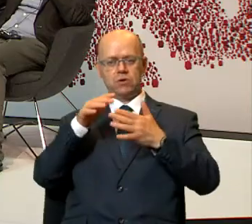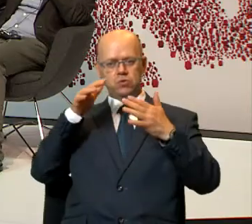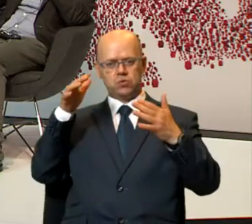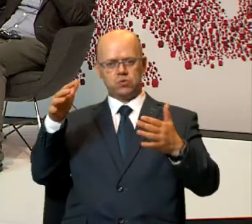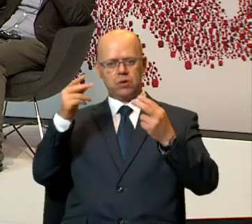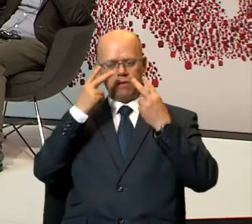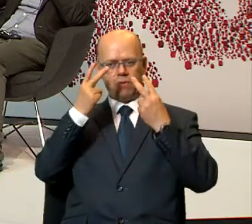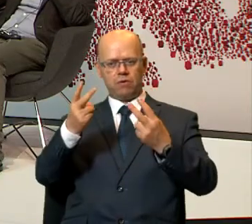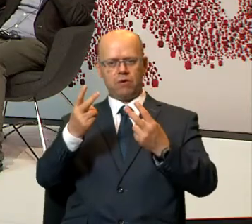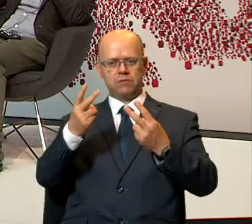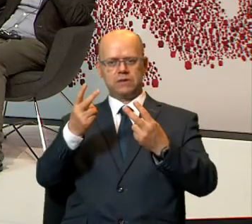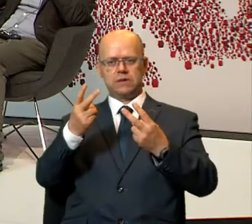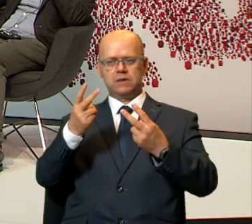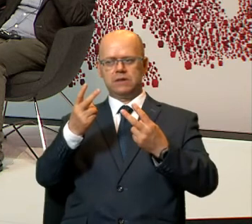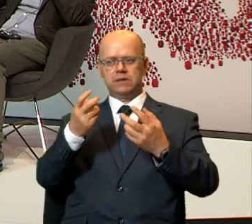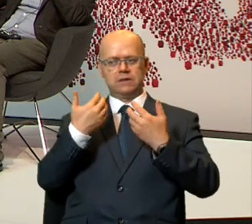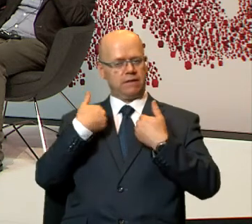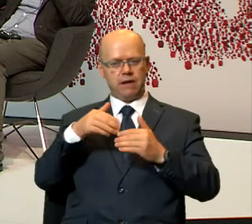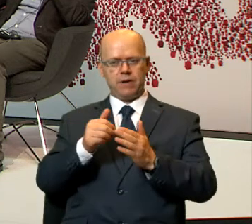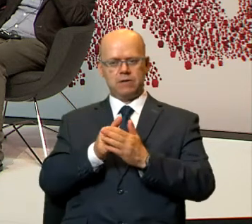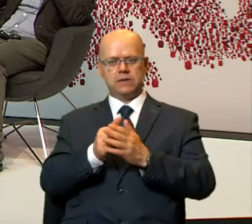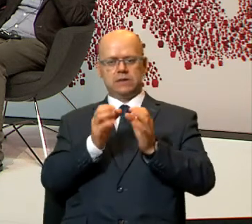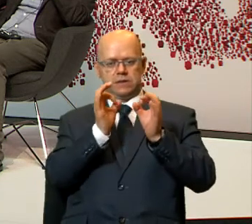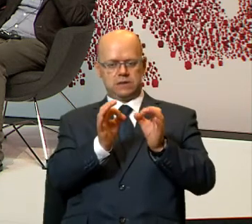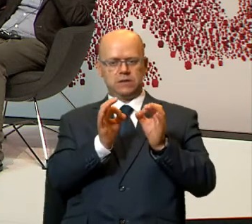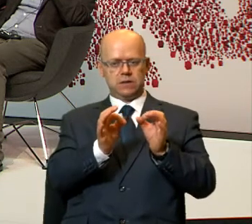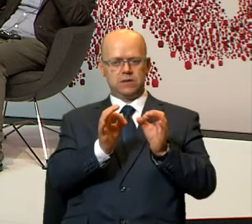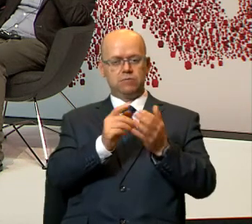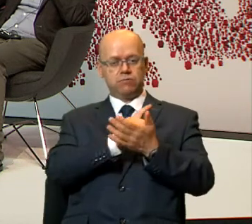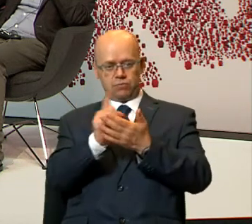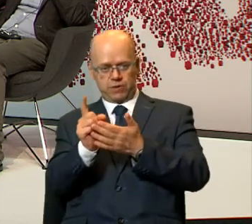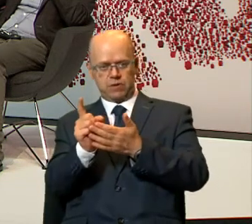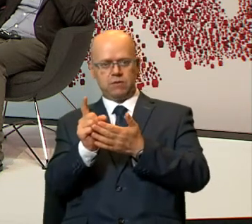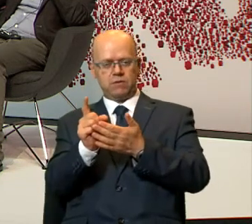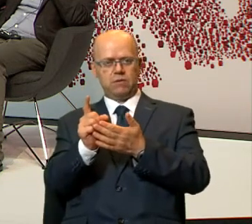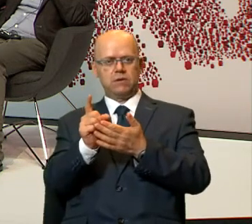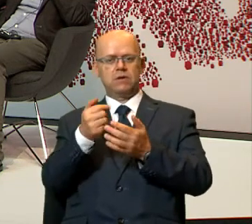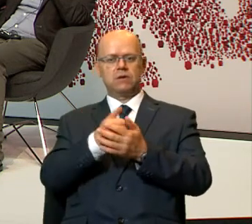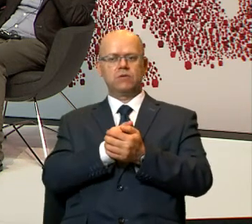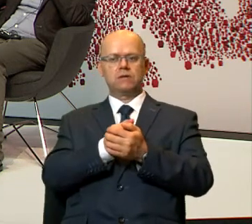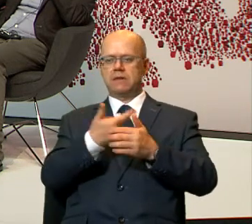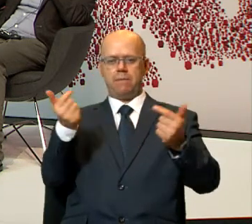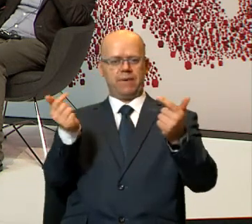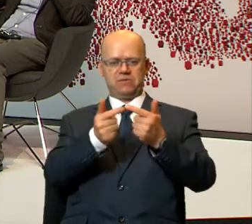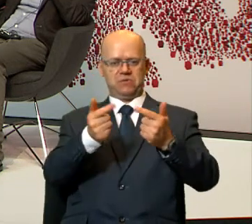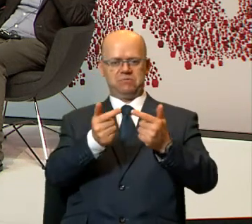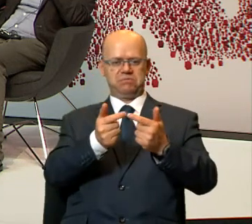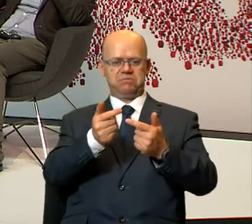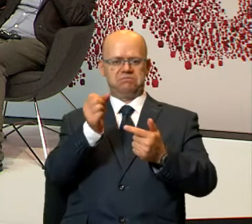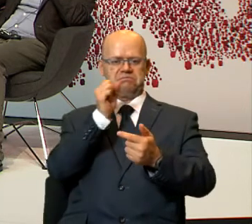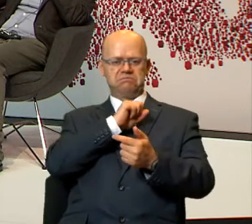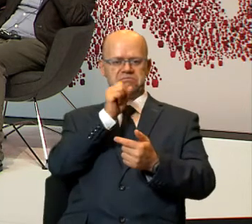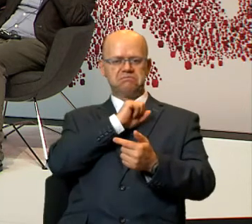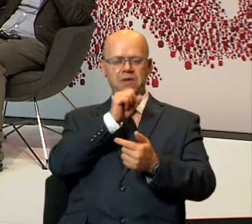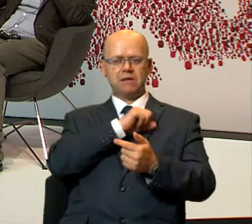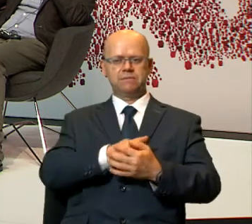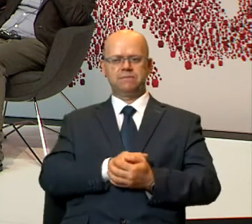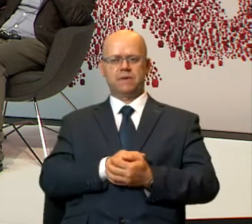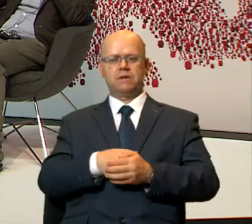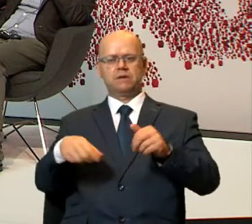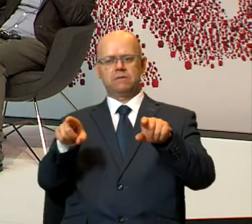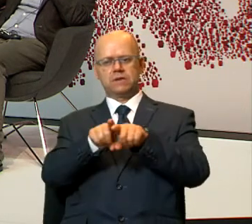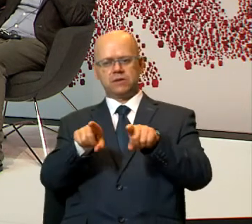nie porywamy. One po pierwsze dzisiaj w związku z przyspieszeniem mogą się szybko dezaktualizować, to pewnie jedna z przyczyn, ale z